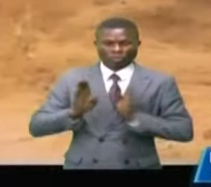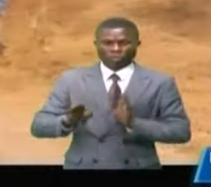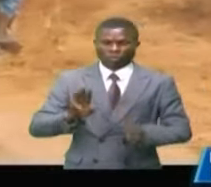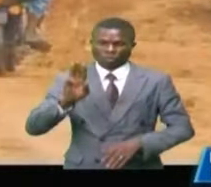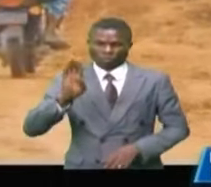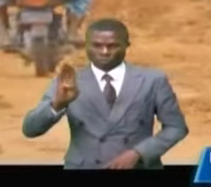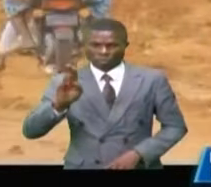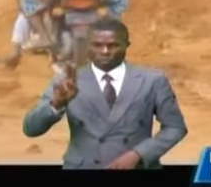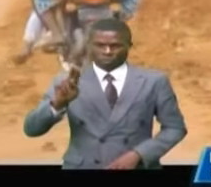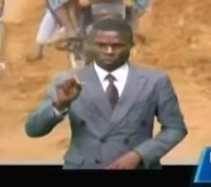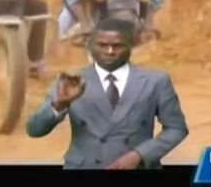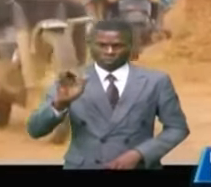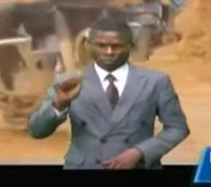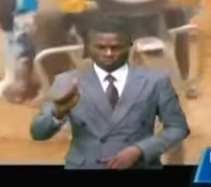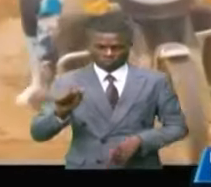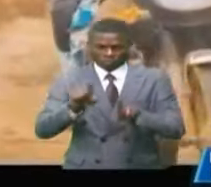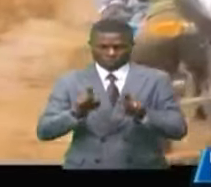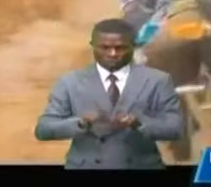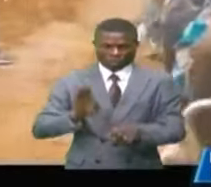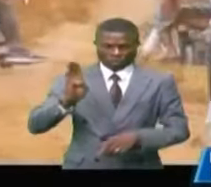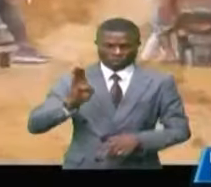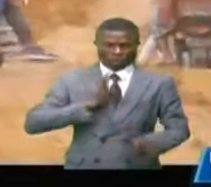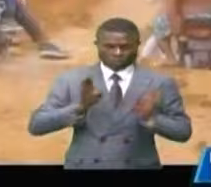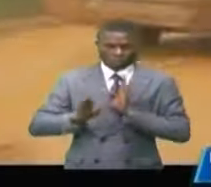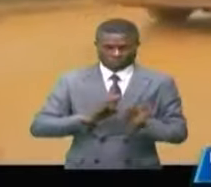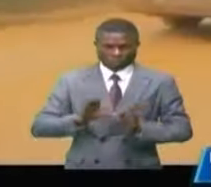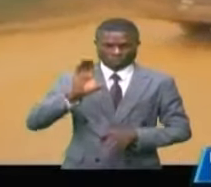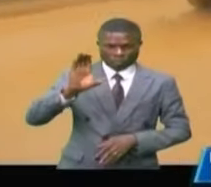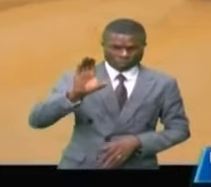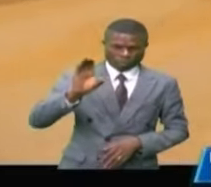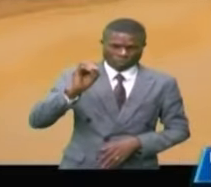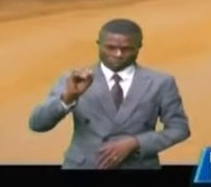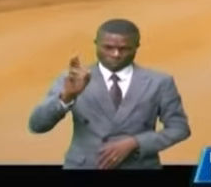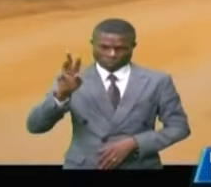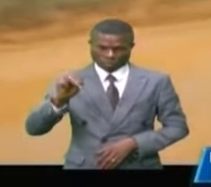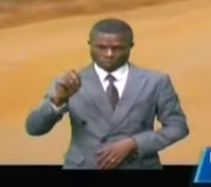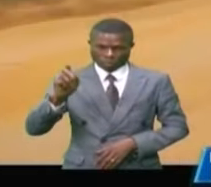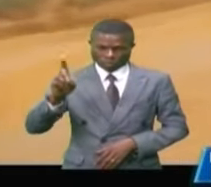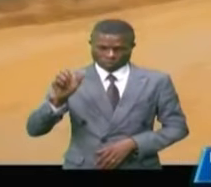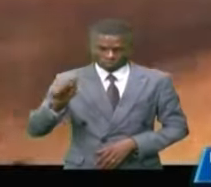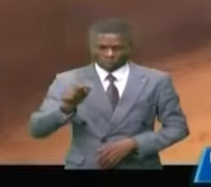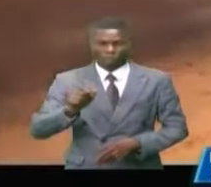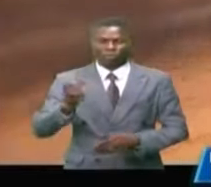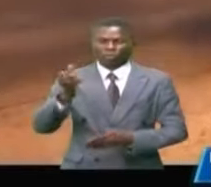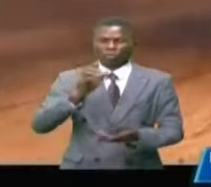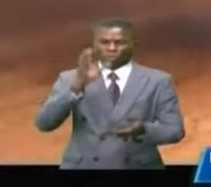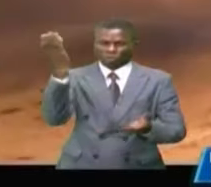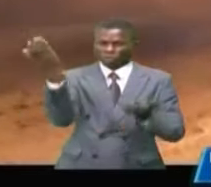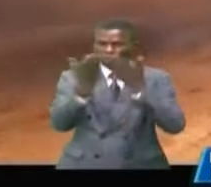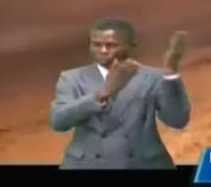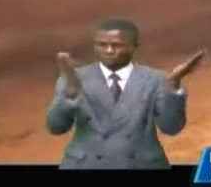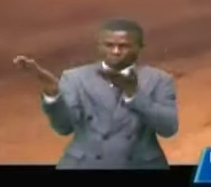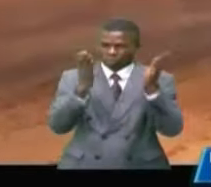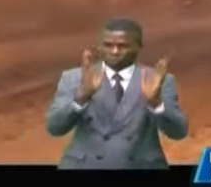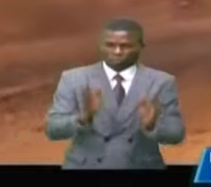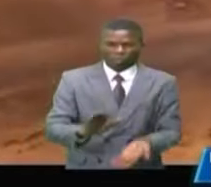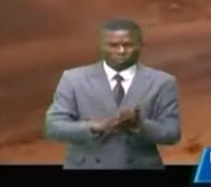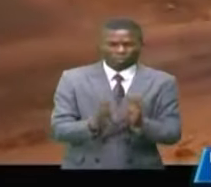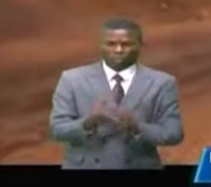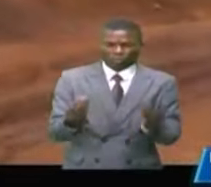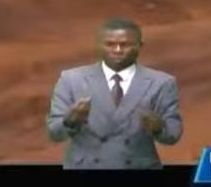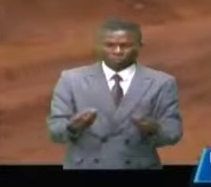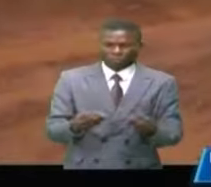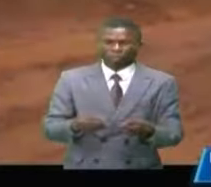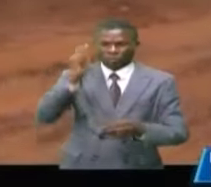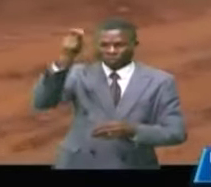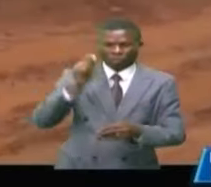Bounia, Bogoro, Kasenyi, Bounia, Komanda. Ceci pour galvaniser les échanges commerciaux et ainsi l'intervention rapide des éléments